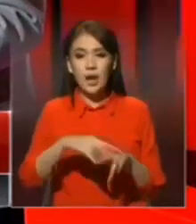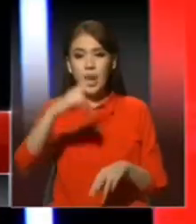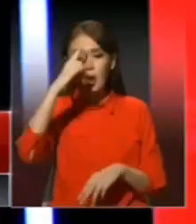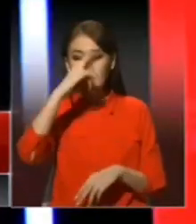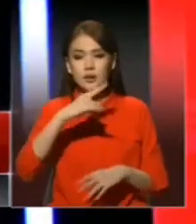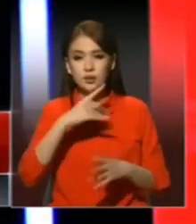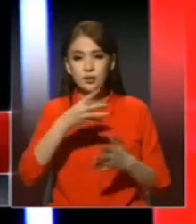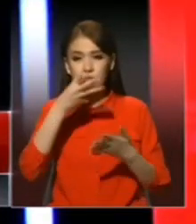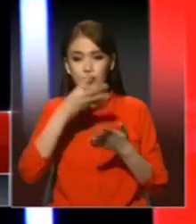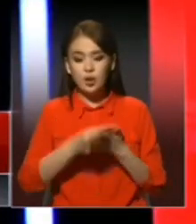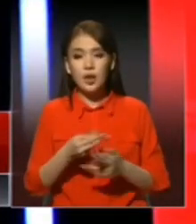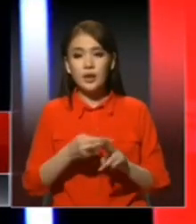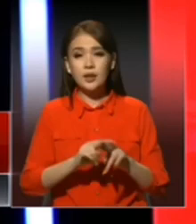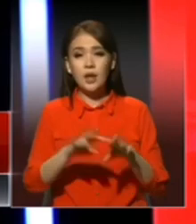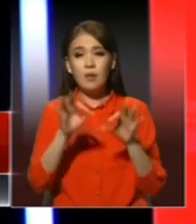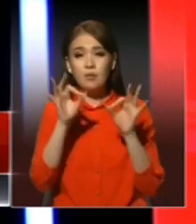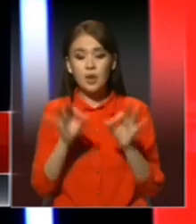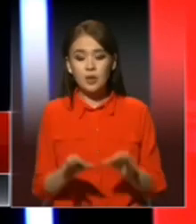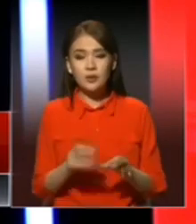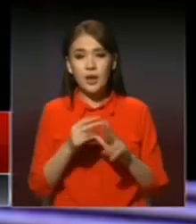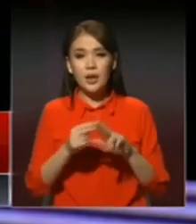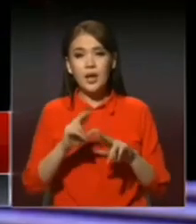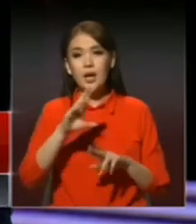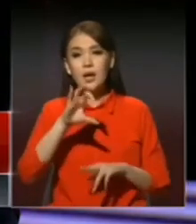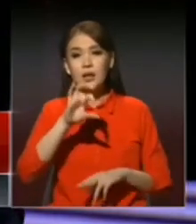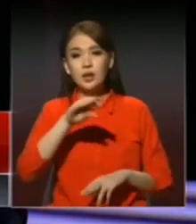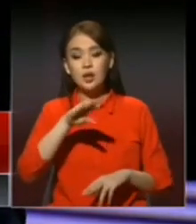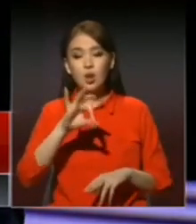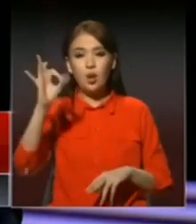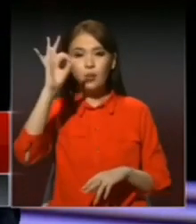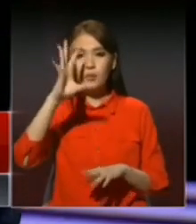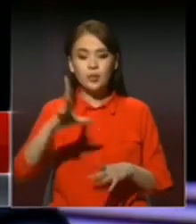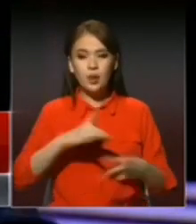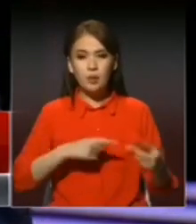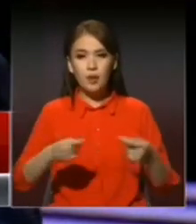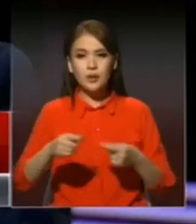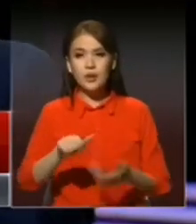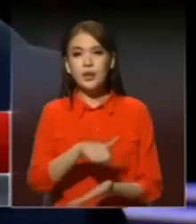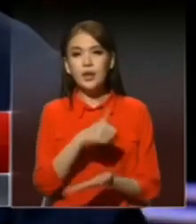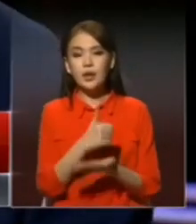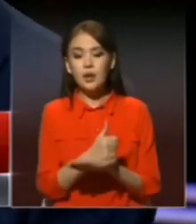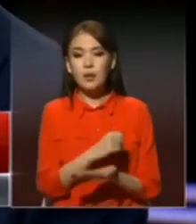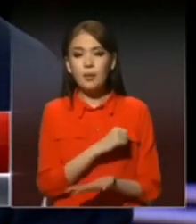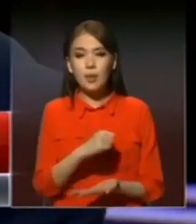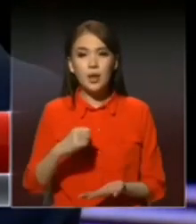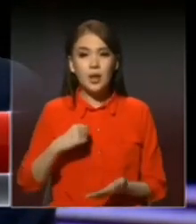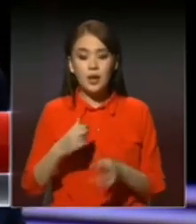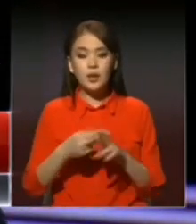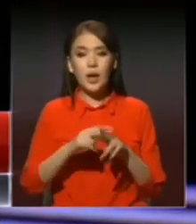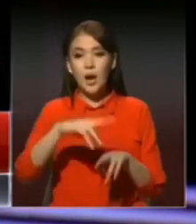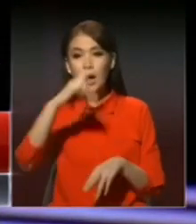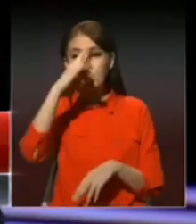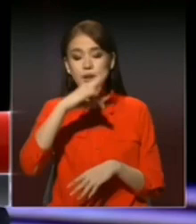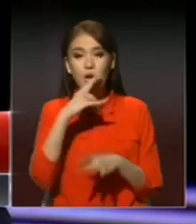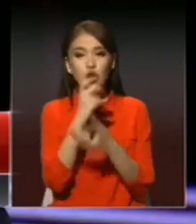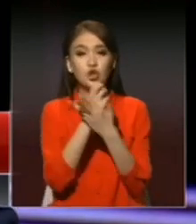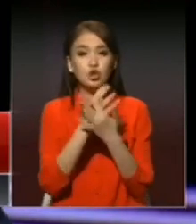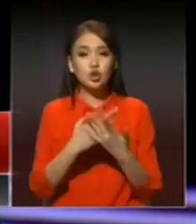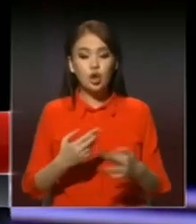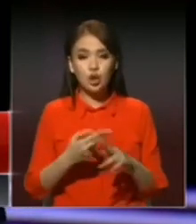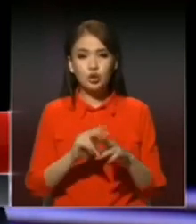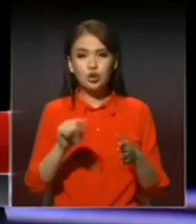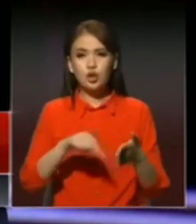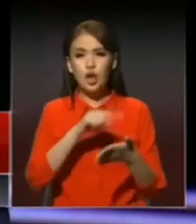қылықтарымыз, ол шындық. Және де біз осы интеграциялық процесте ең бастысы, енді бағанада осы Қазақстан халқы ассамблеясында түрлі